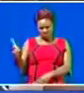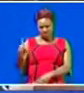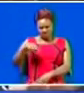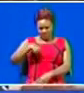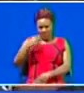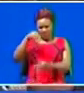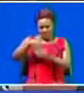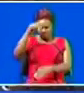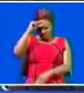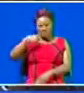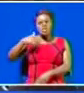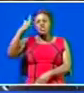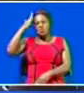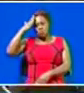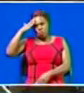kwa serikali najua.